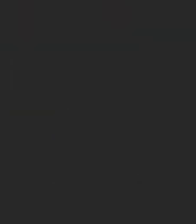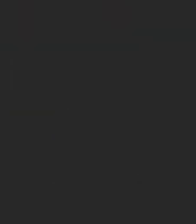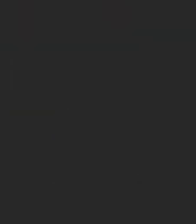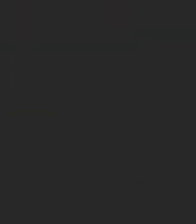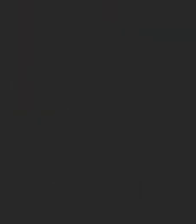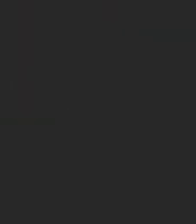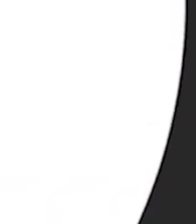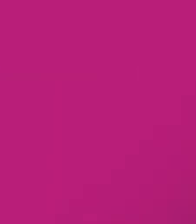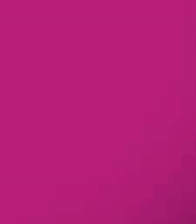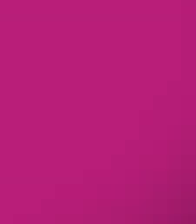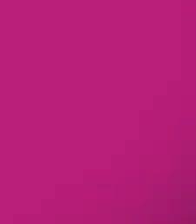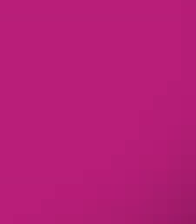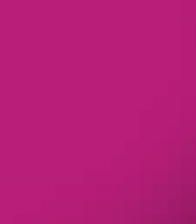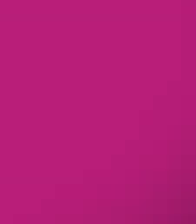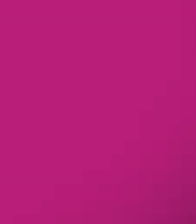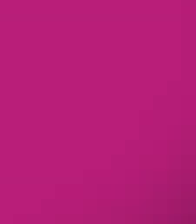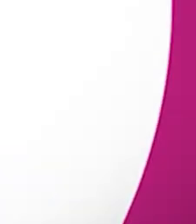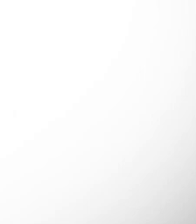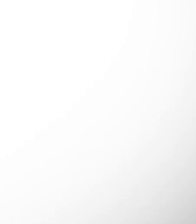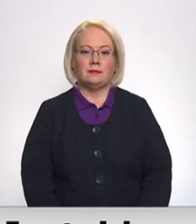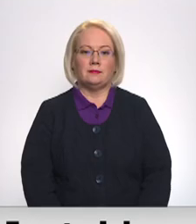Re, viss ēters ir te!